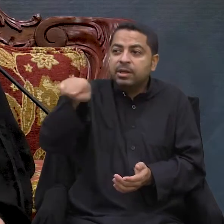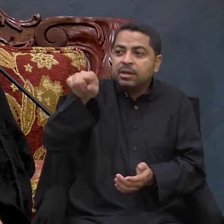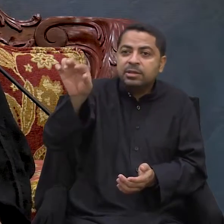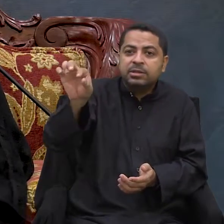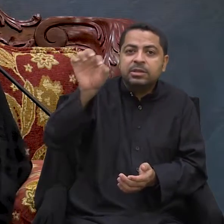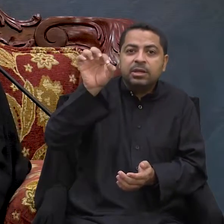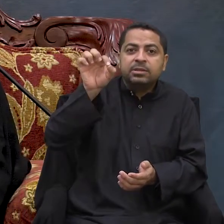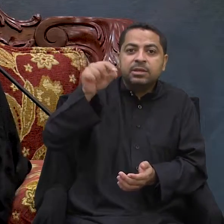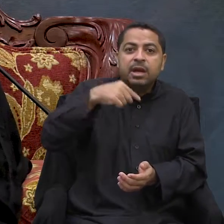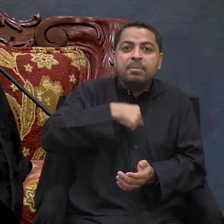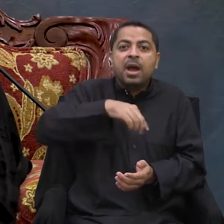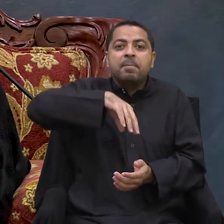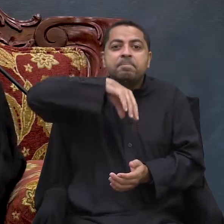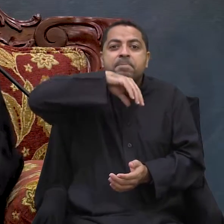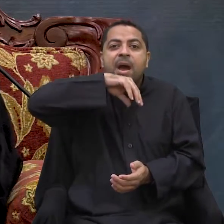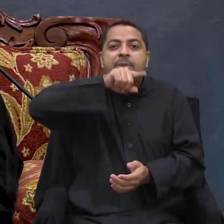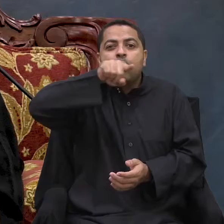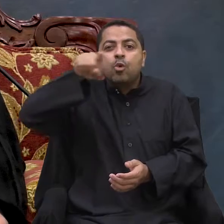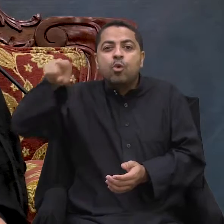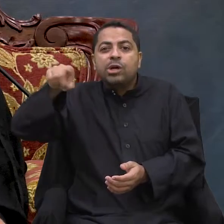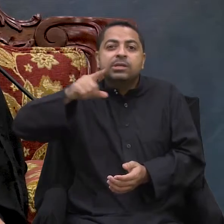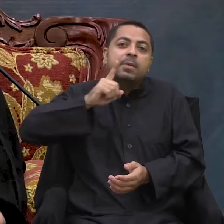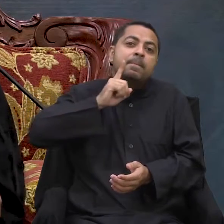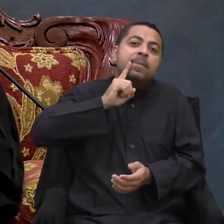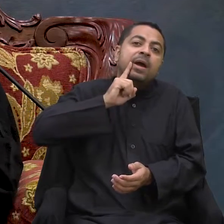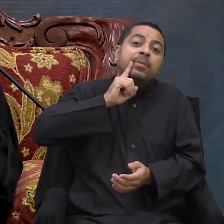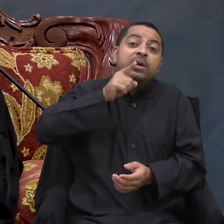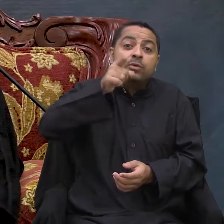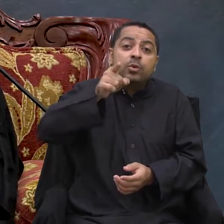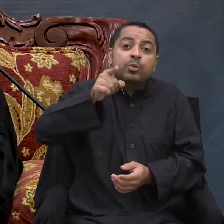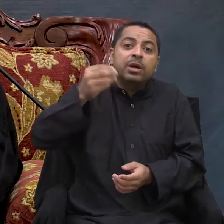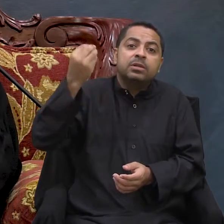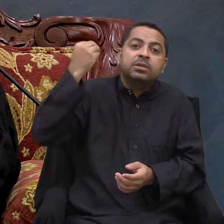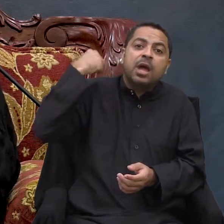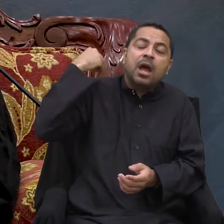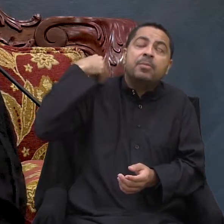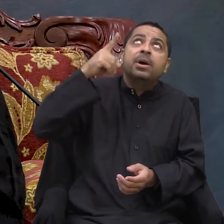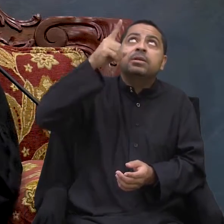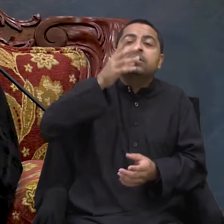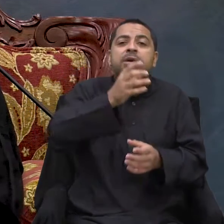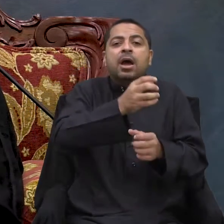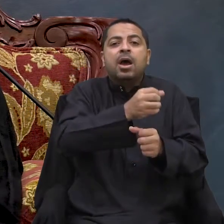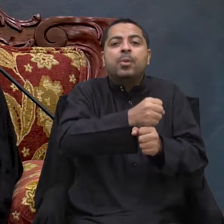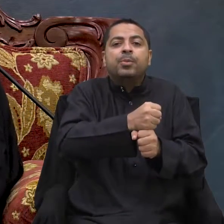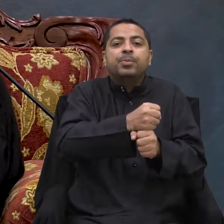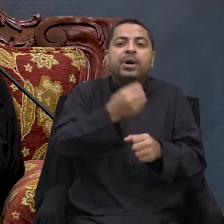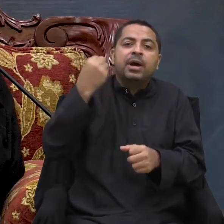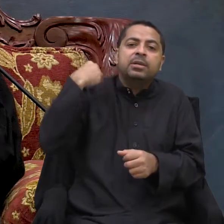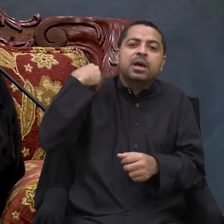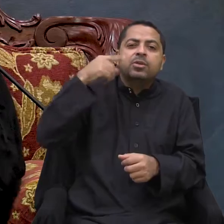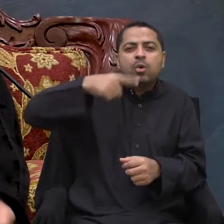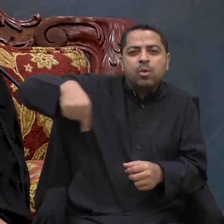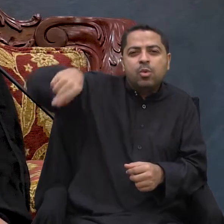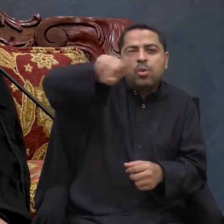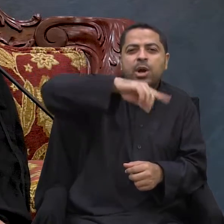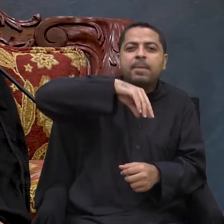وانتخب لنا آباء وأمهات جزاهم وجزاهن الله